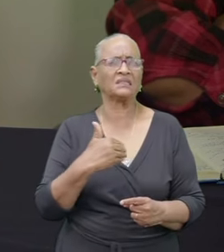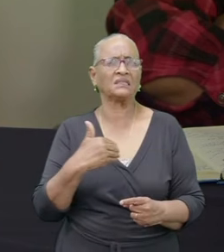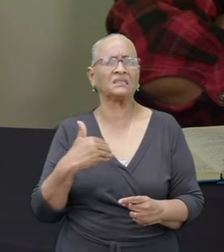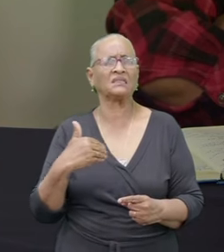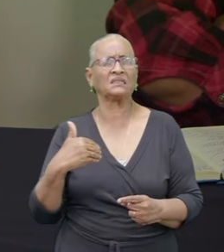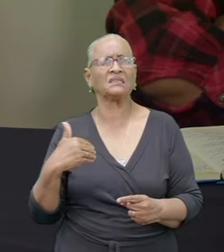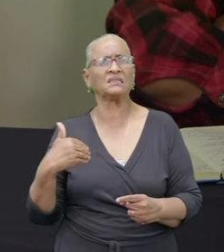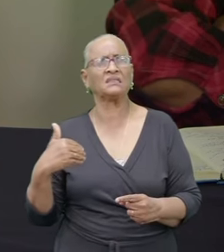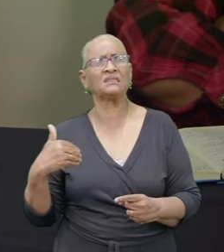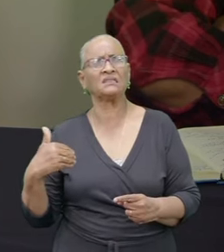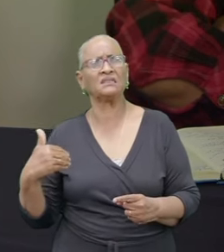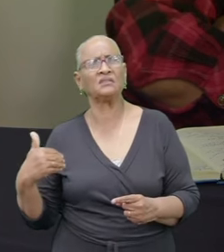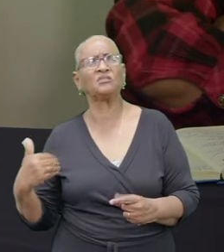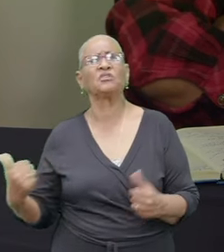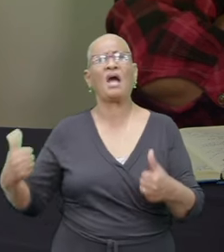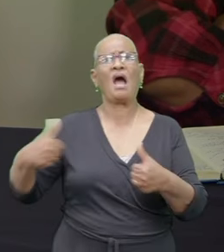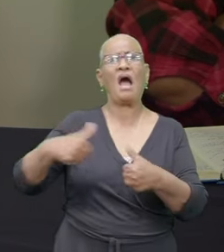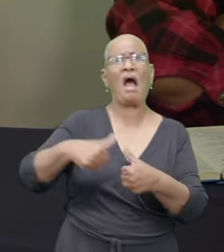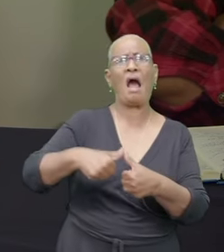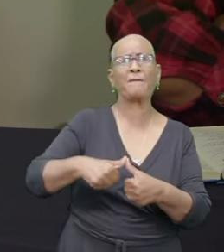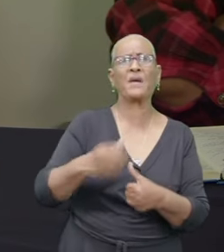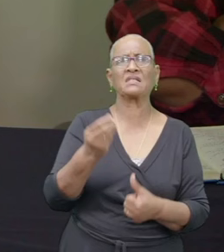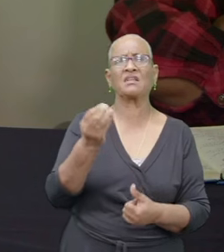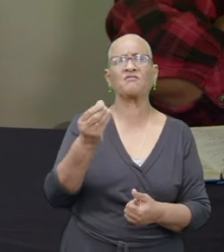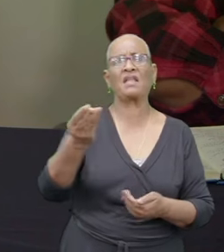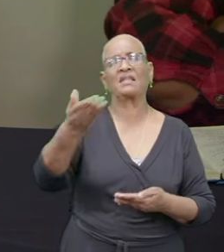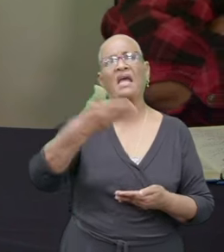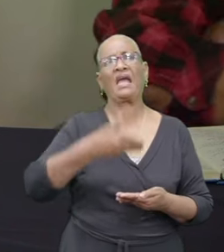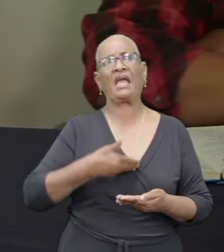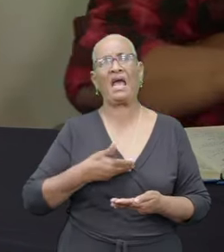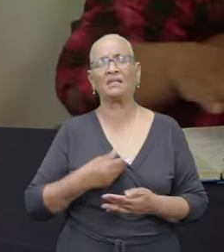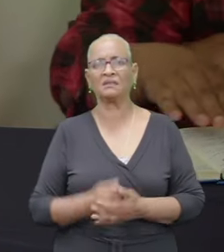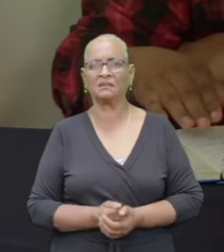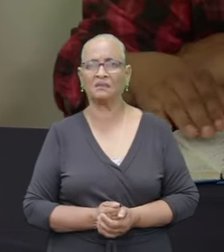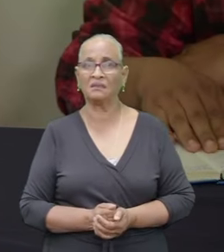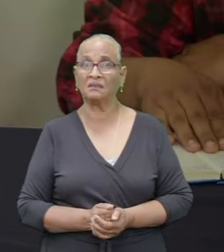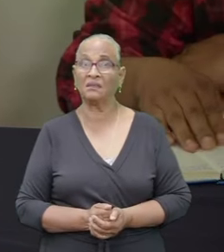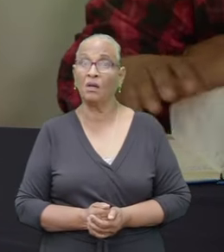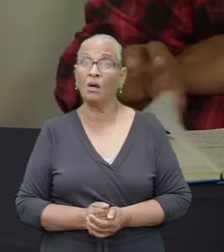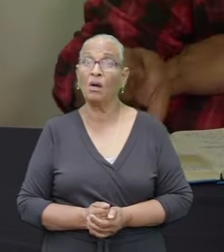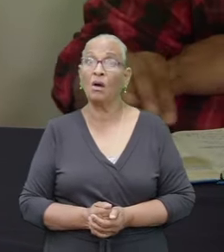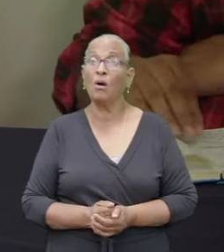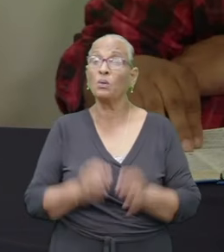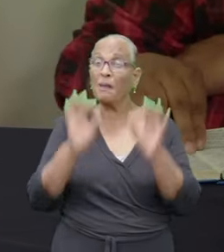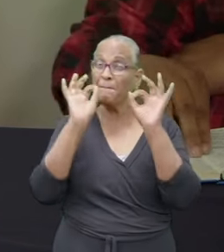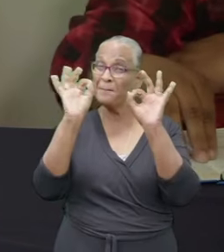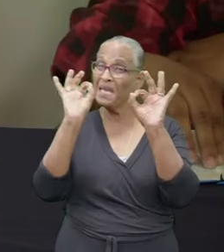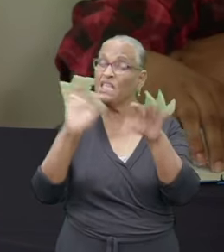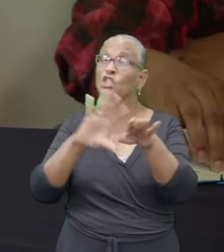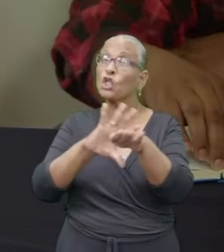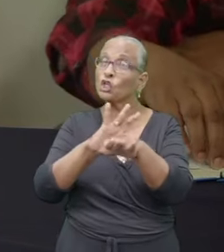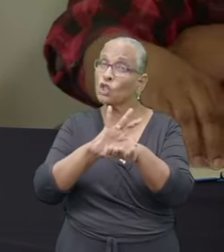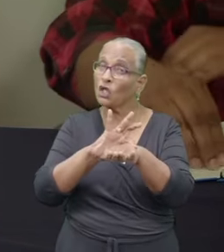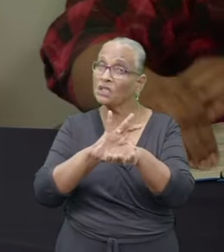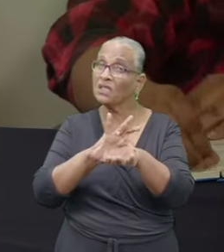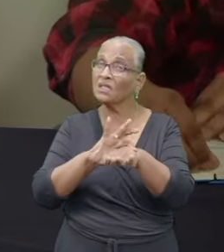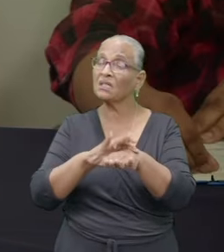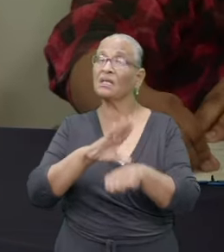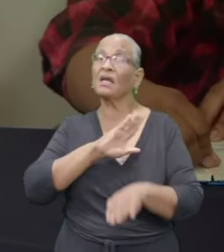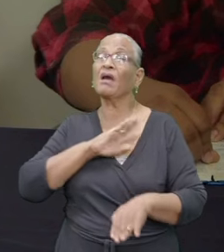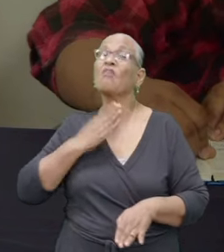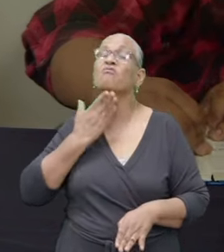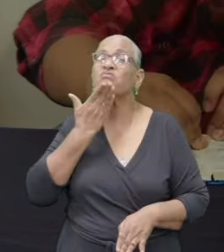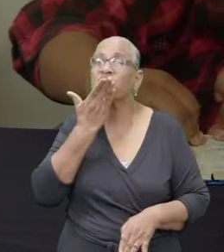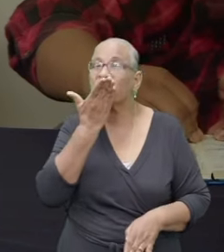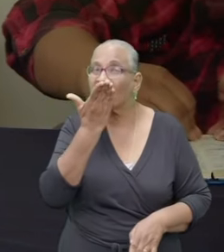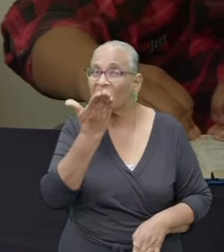over het aanpassen van de loonreeksen. Ook de medische specialisten hebben aangevraagd of hebben gevraagd